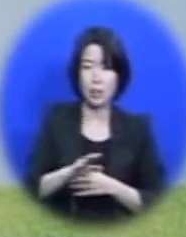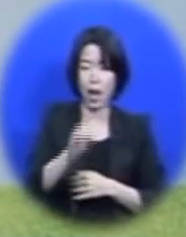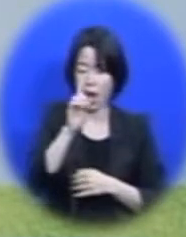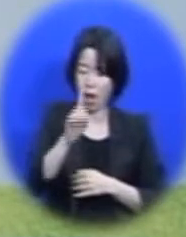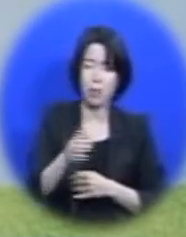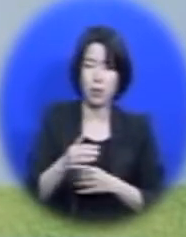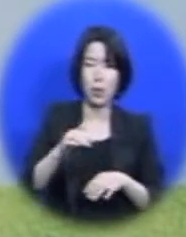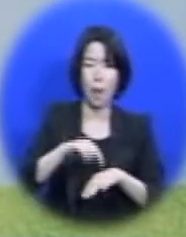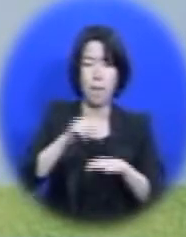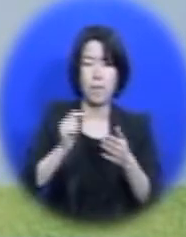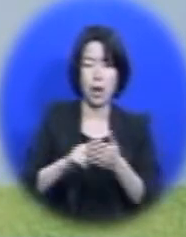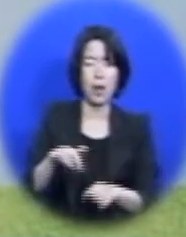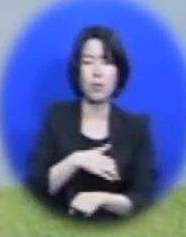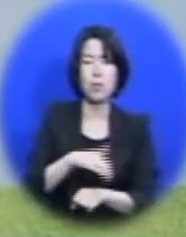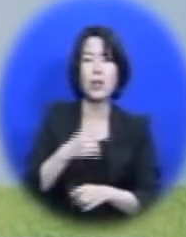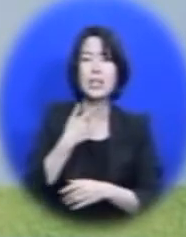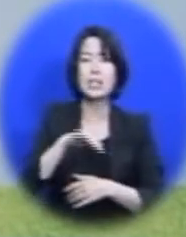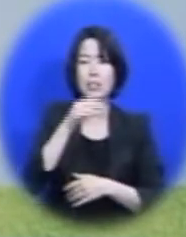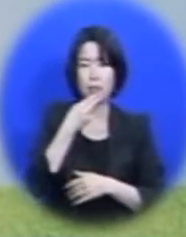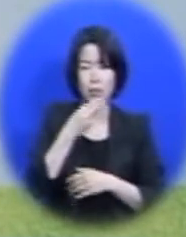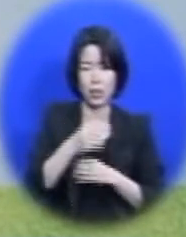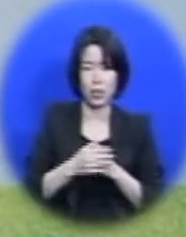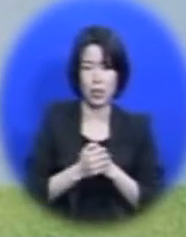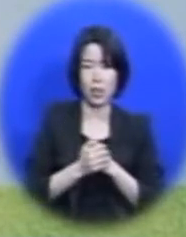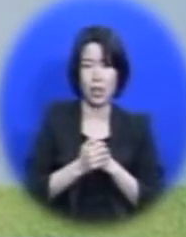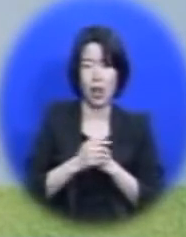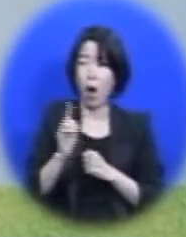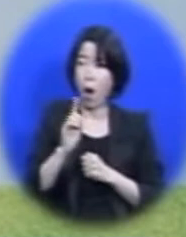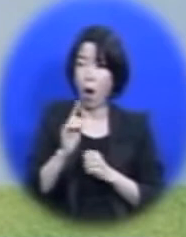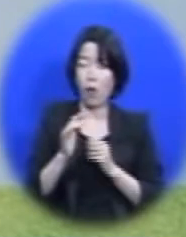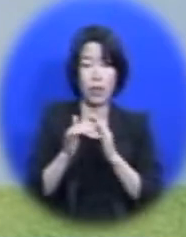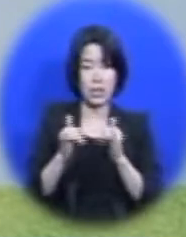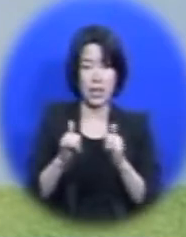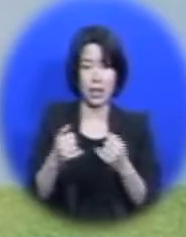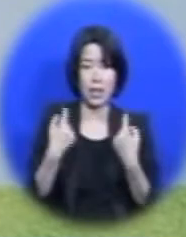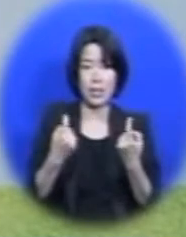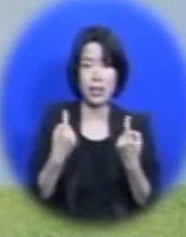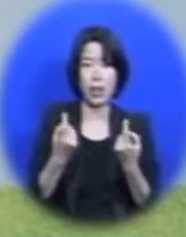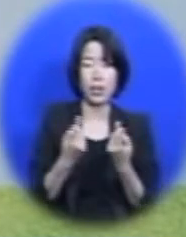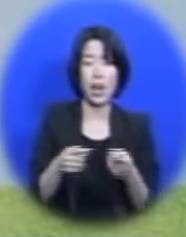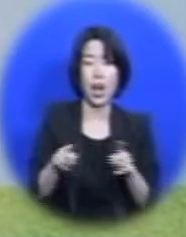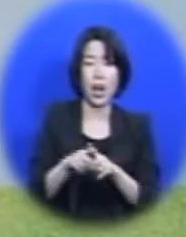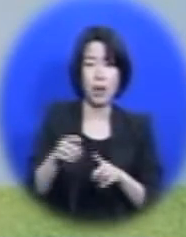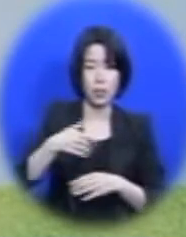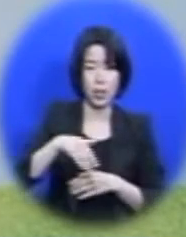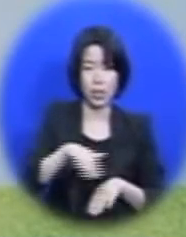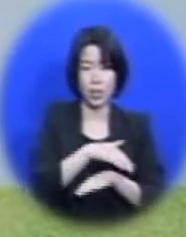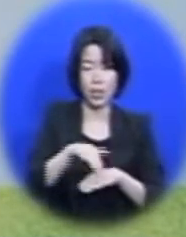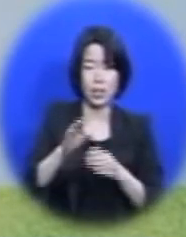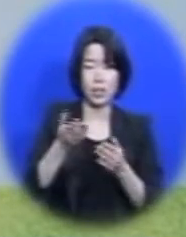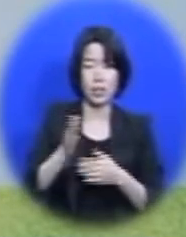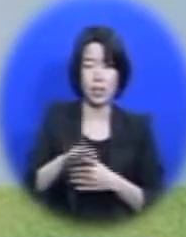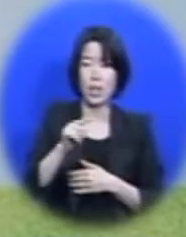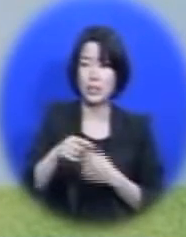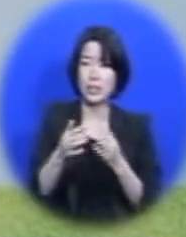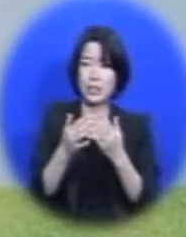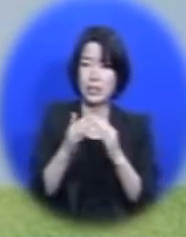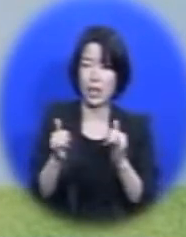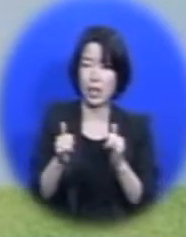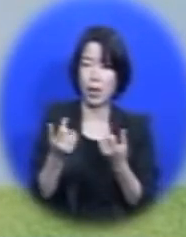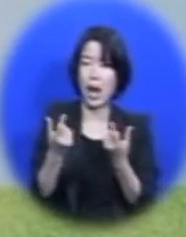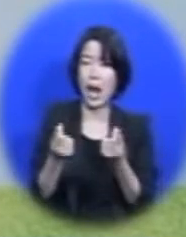번도 마음에 불편해 본 적이 없었다. 여러분, 어떤 사람과 여행을 하는데 그 사람과 같은 방을